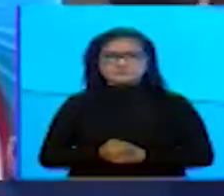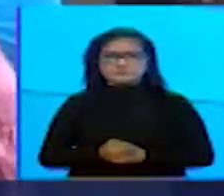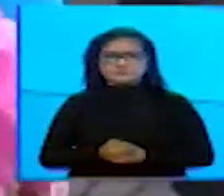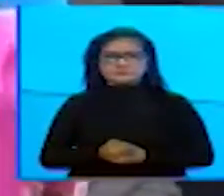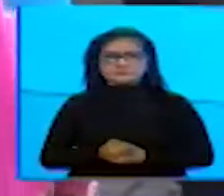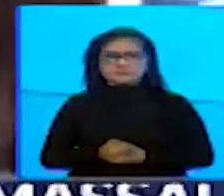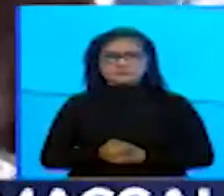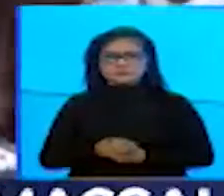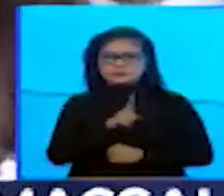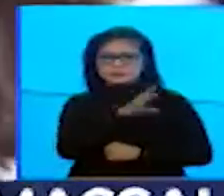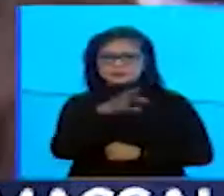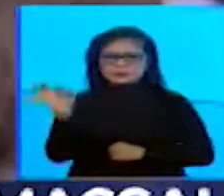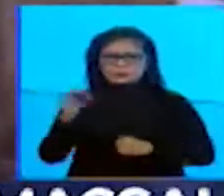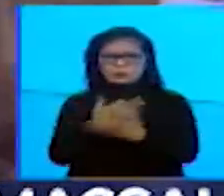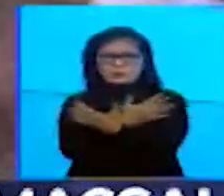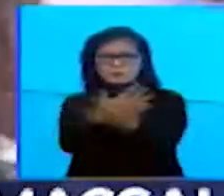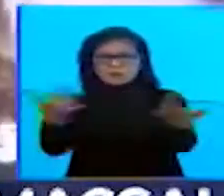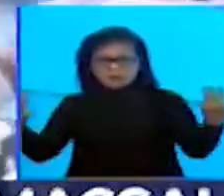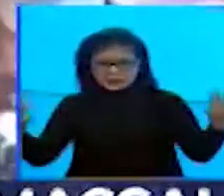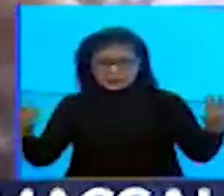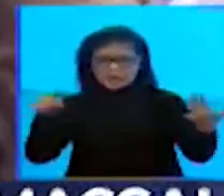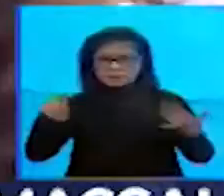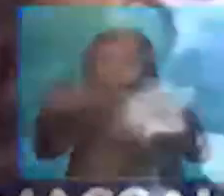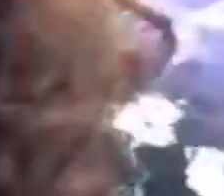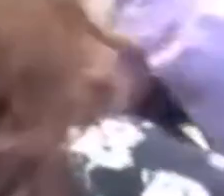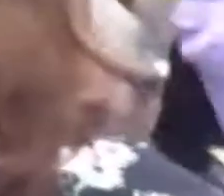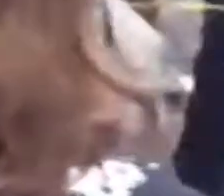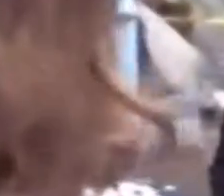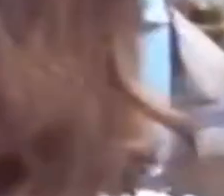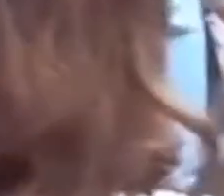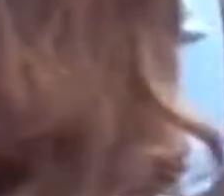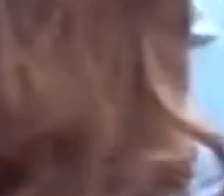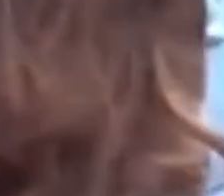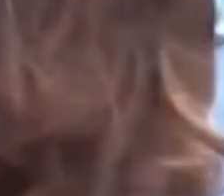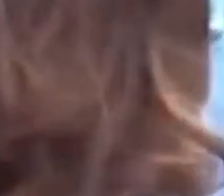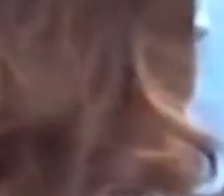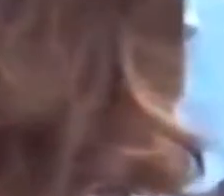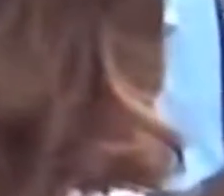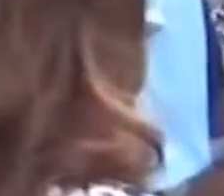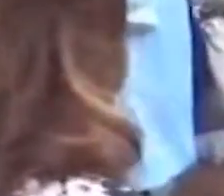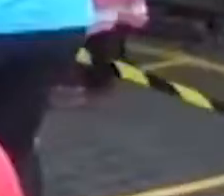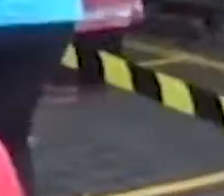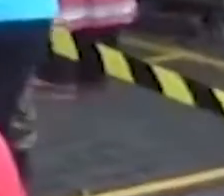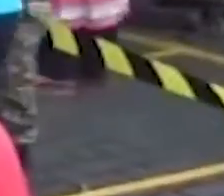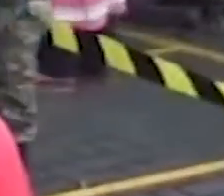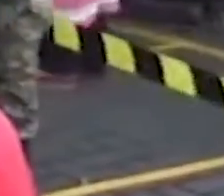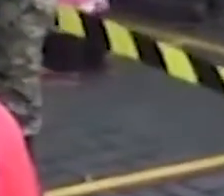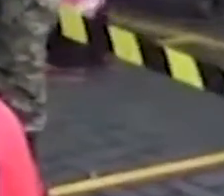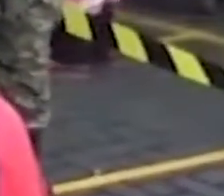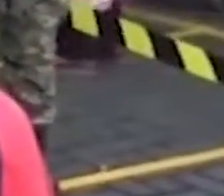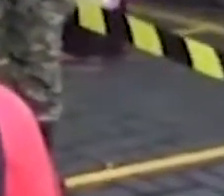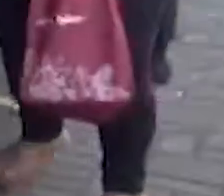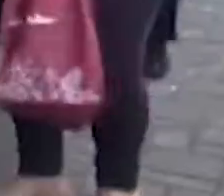Ribuan peserta vaksinasi memenuhi tempat pelaksanaan vaksinasi massal di sebuah kantor yayasan di Jalan Nana Rohana, Kota Bandung, Jawa Barat. Petugas